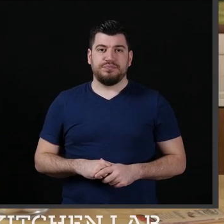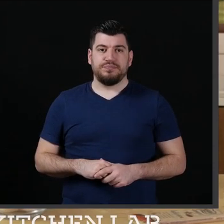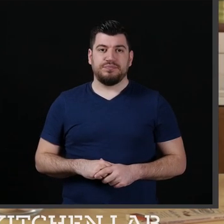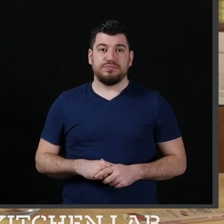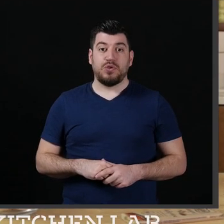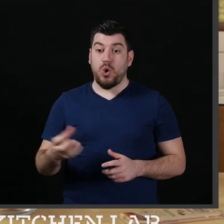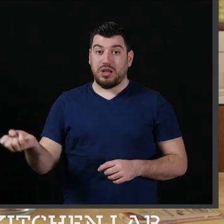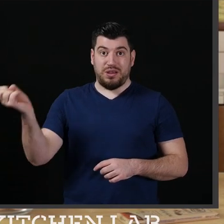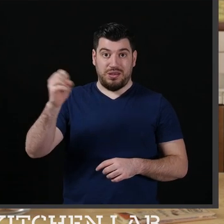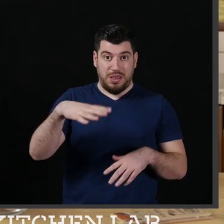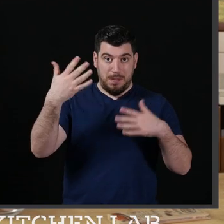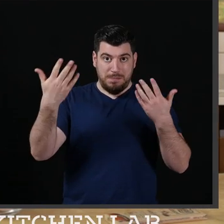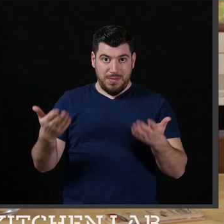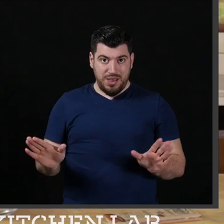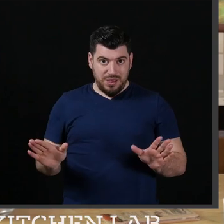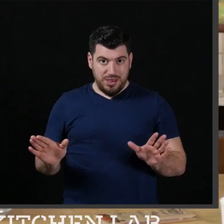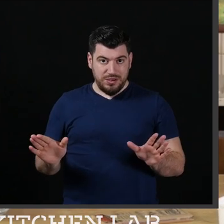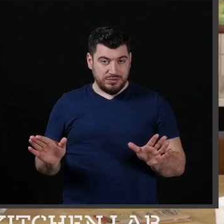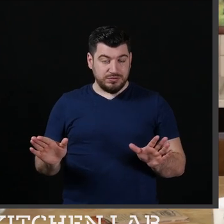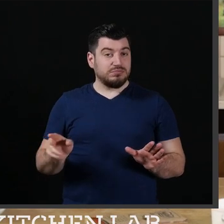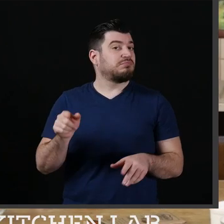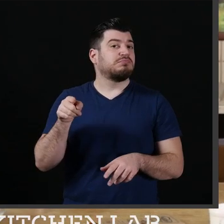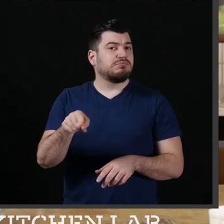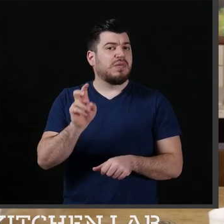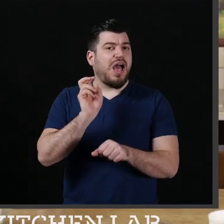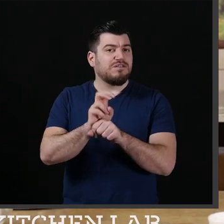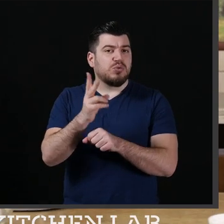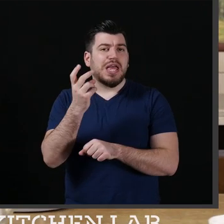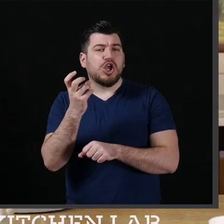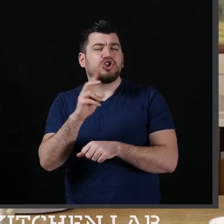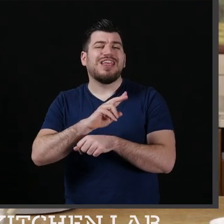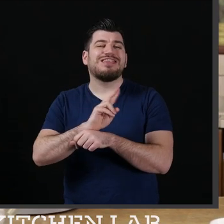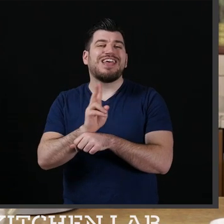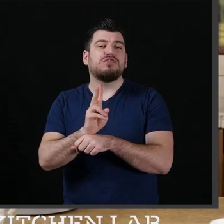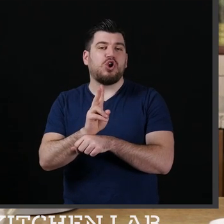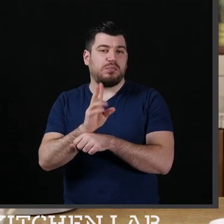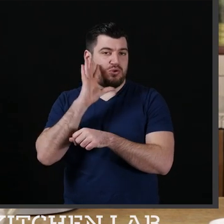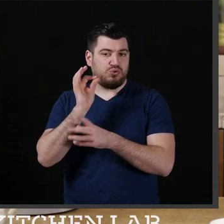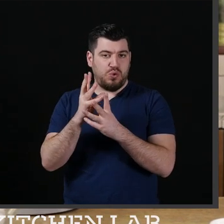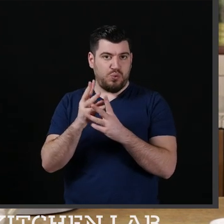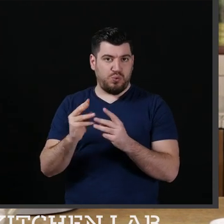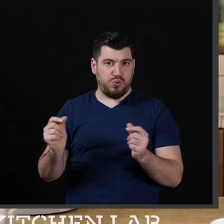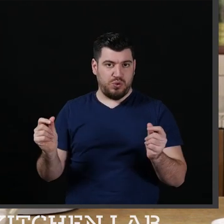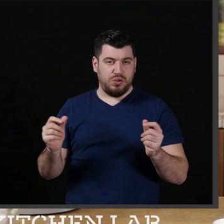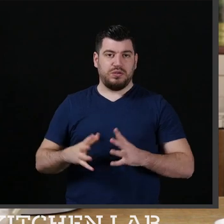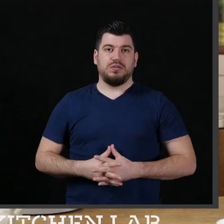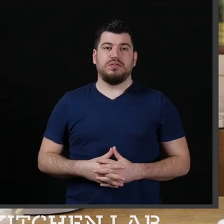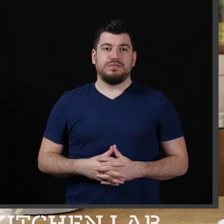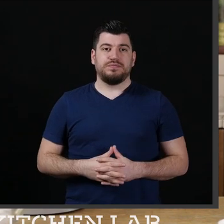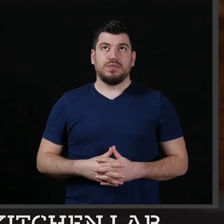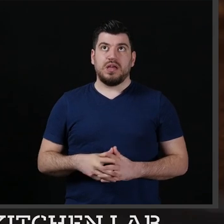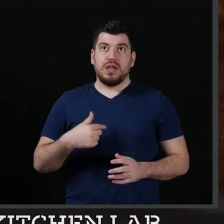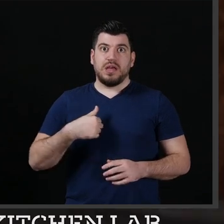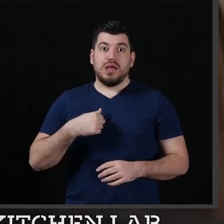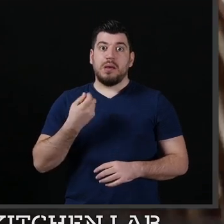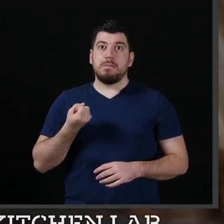Με το που τη ρίξουμε, αφήνουμε 20 δευτερόλεπτα να μαλακώσει. Μετράτε από μέσα σας.